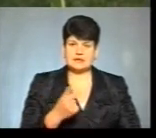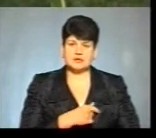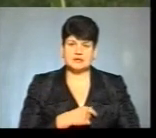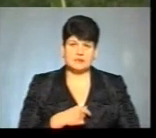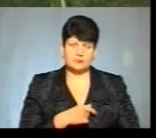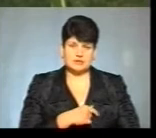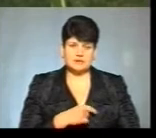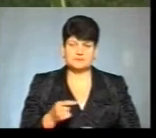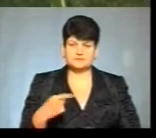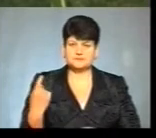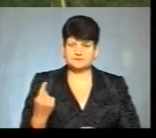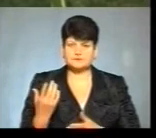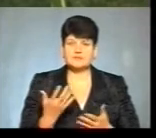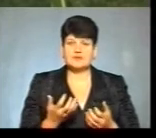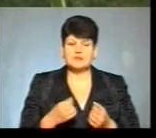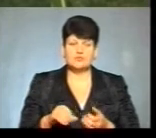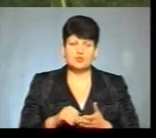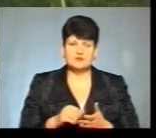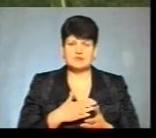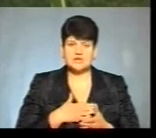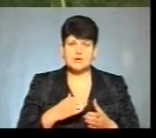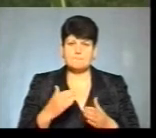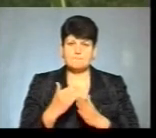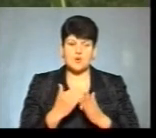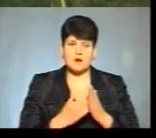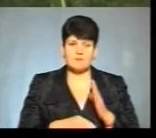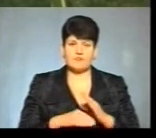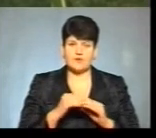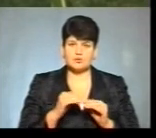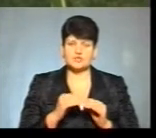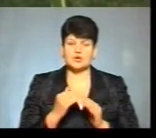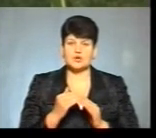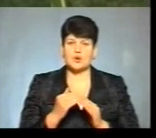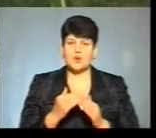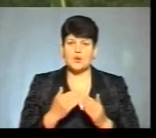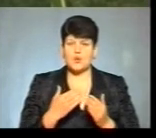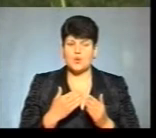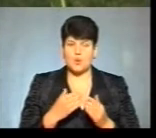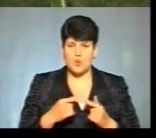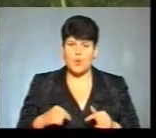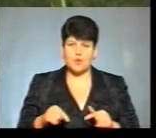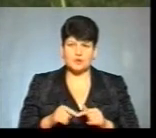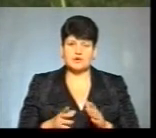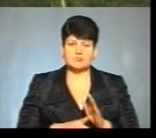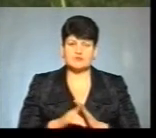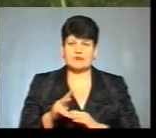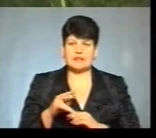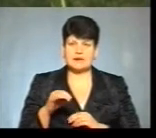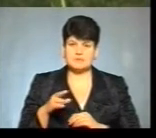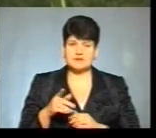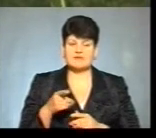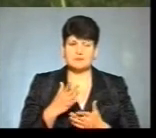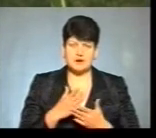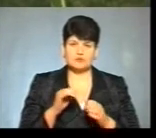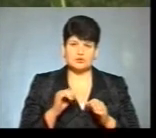від Тернопільщини, який взяв участь у нашій програмі «Виборчий округ співбесіда», яка стартувала у липні цього року, де він мав